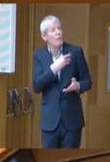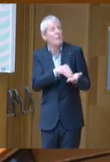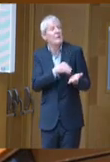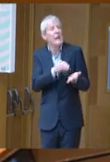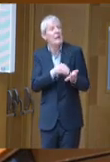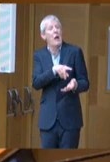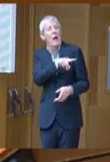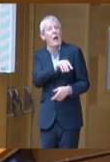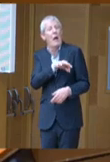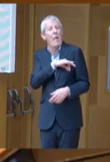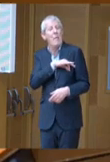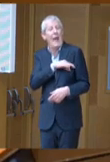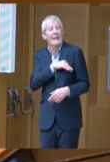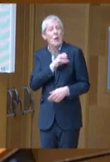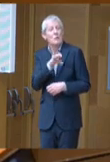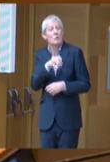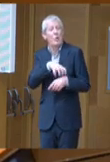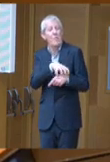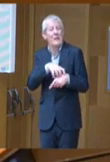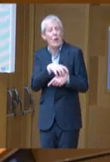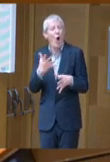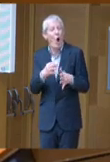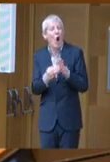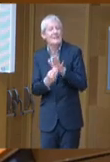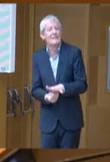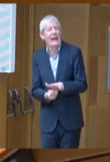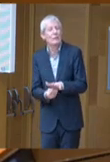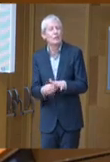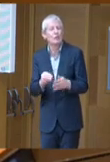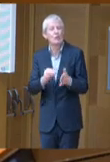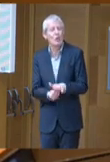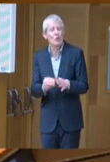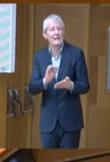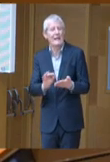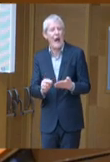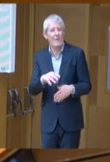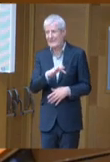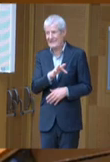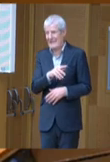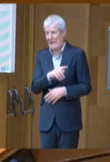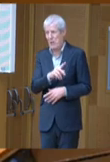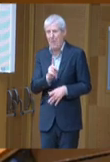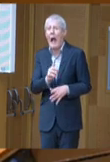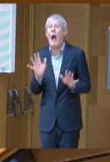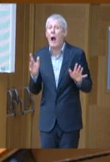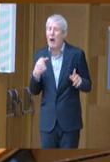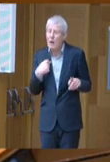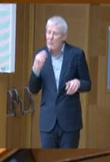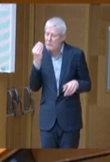l'Istruzione dell'Istruzione e del Merito o il Sottosegretario Frassinetti, ma credo che la scuola